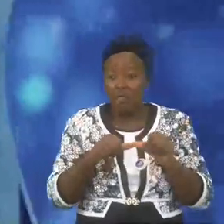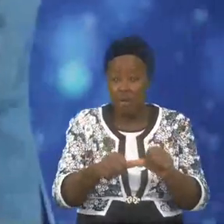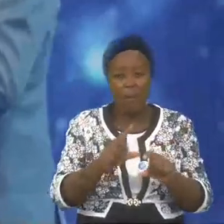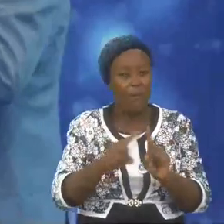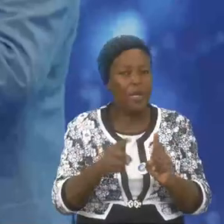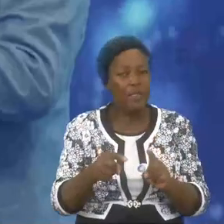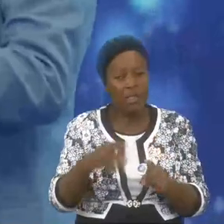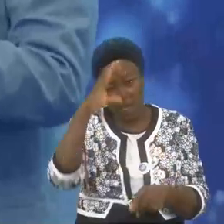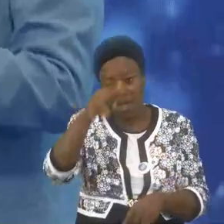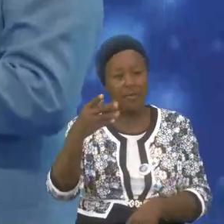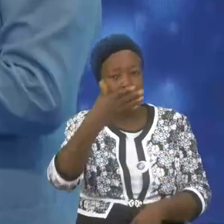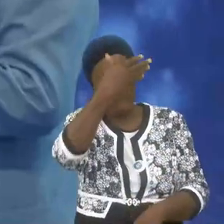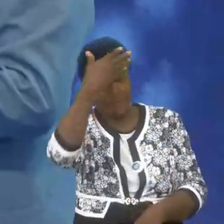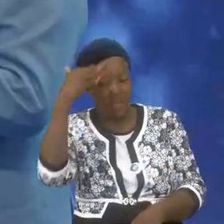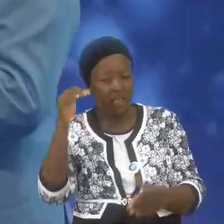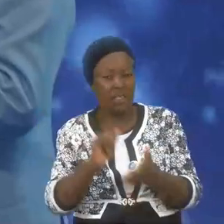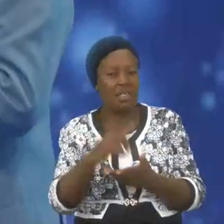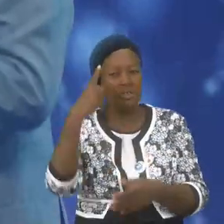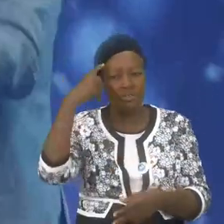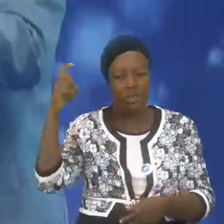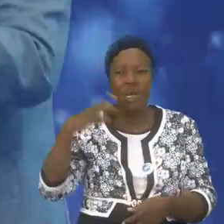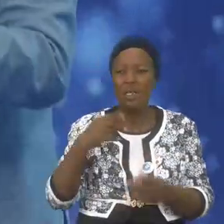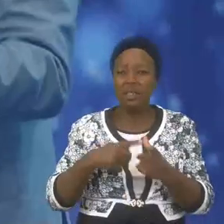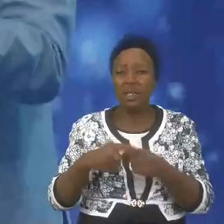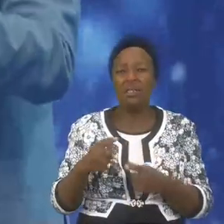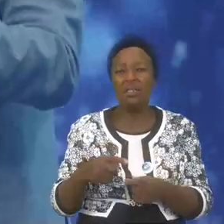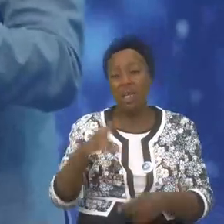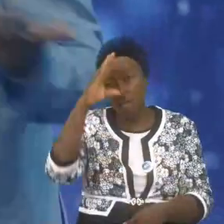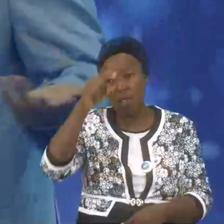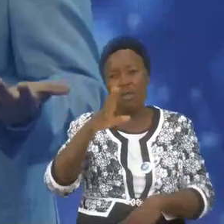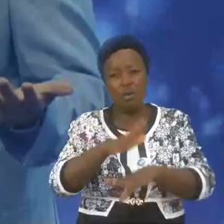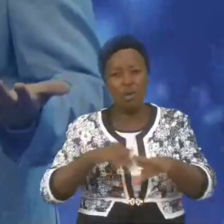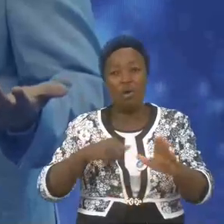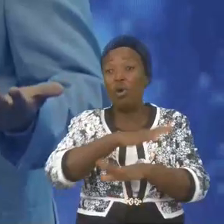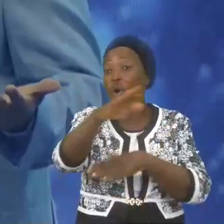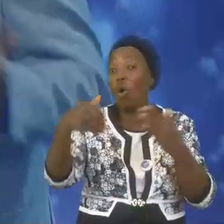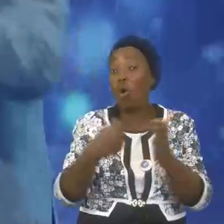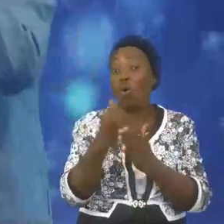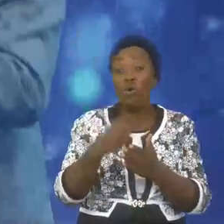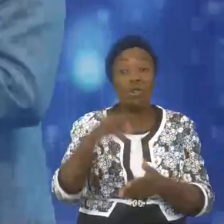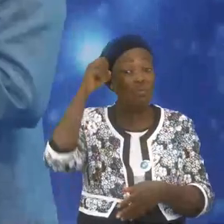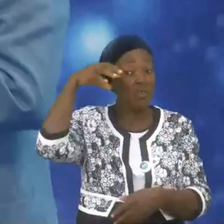oublié le rêve. Alors il a appelé tous les magiciens,